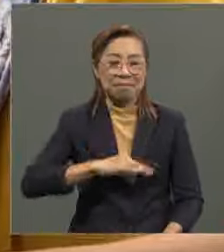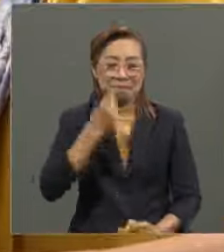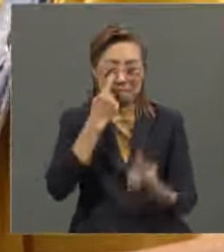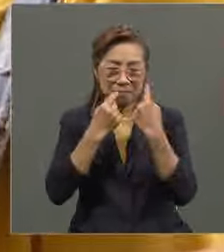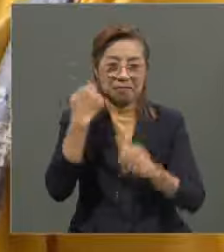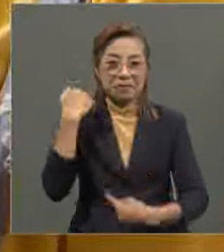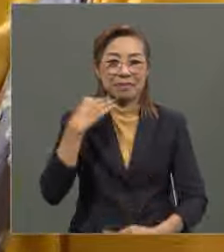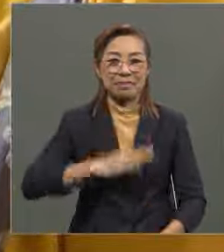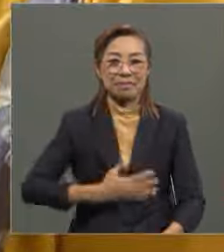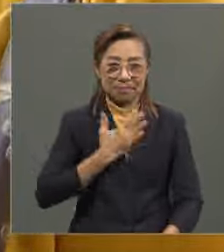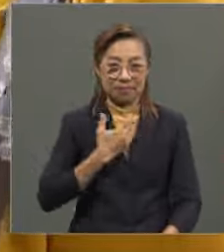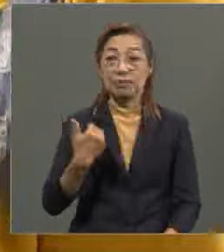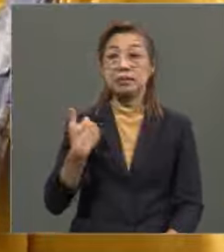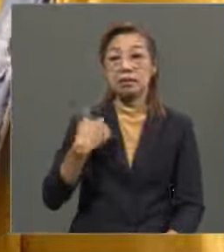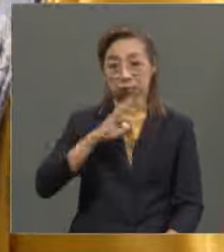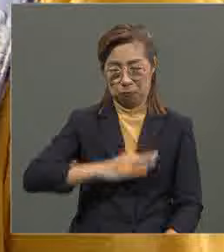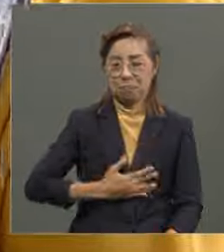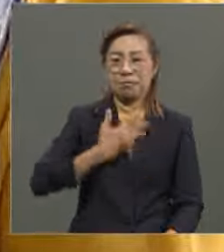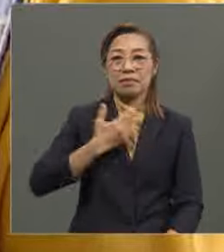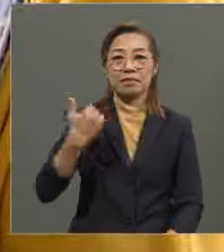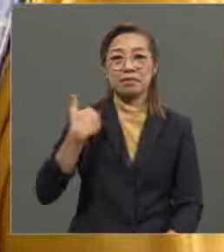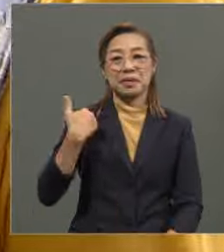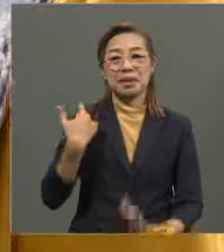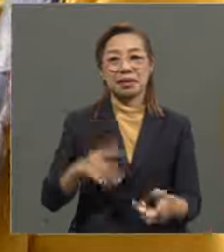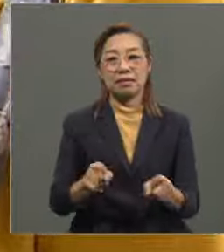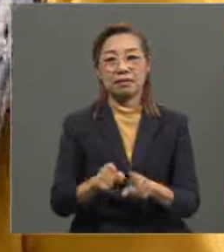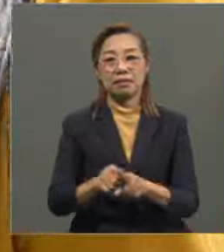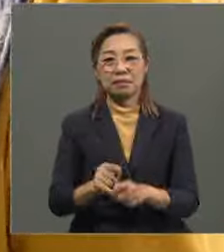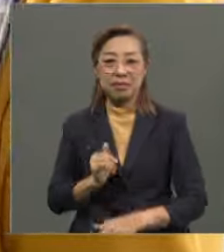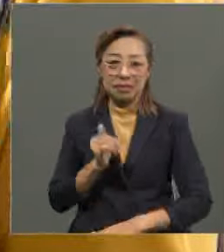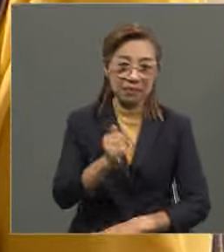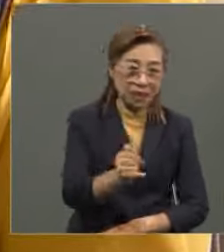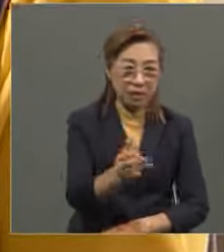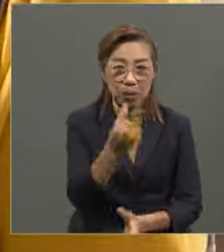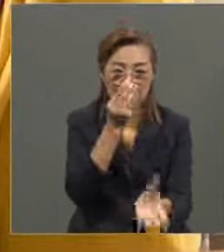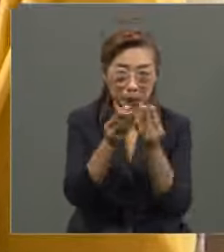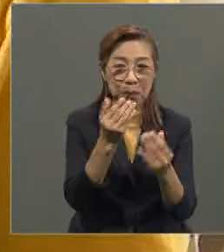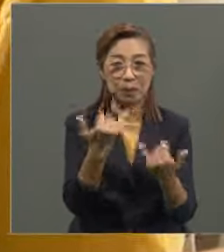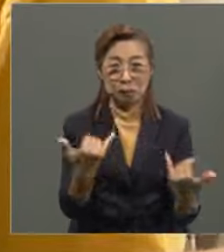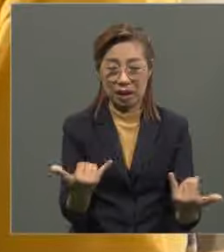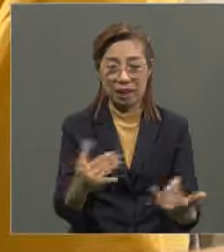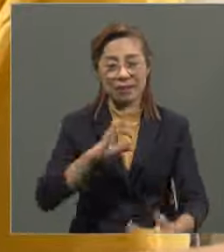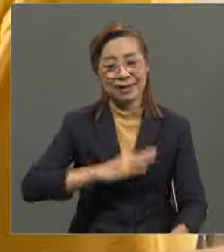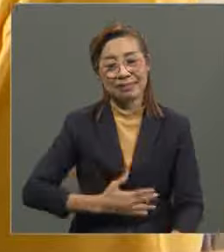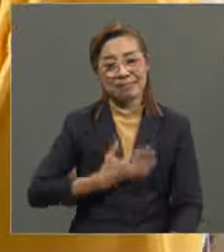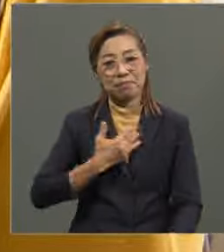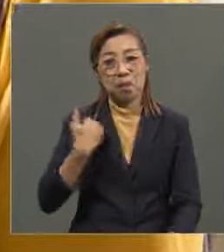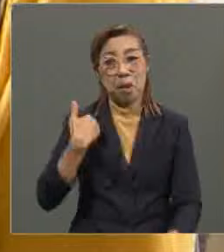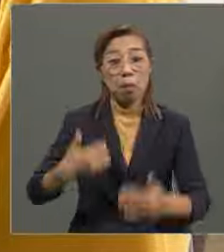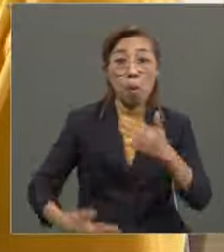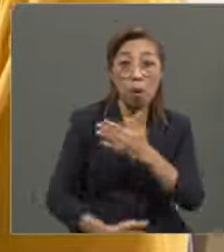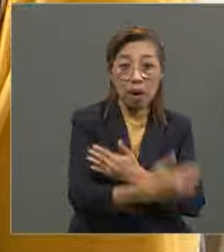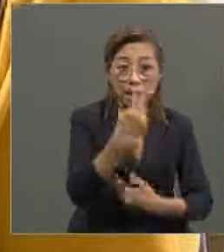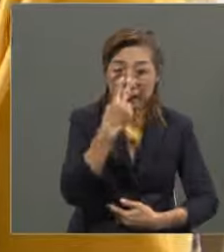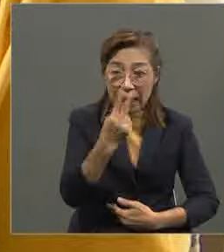ใจ รู้สึกปลาบปลื้มค่ะและปิติมากที่ได้เข้ามาเยี่ยมชม พิธีในวันนี้เพราะว่าโอกาสที่เราจะได้